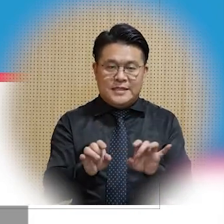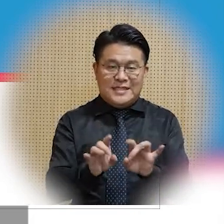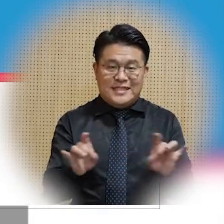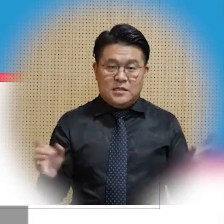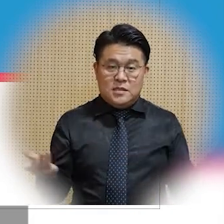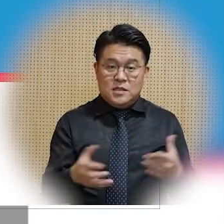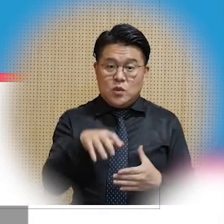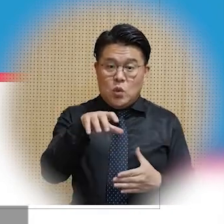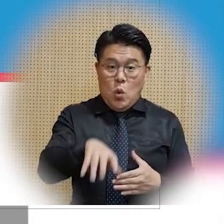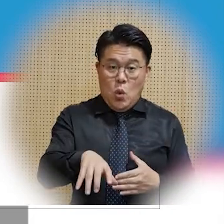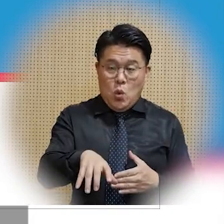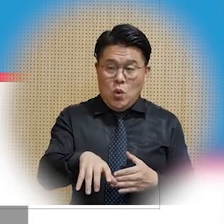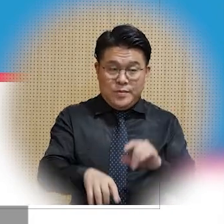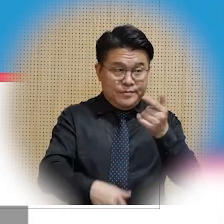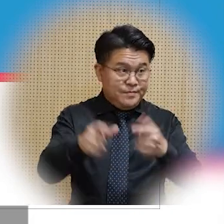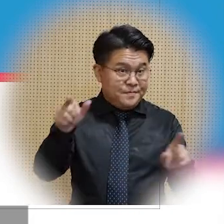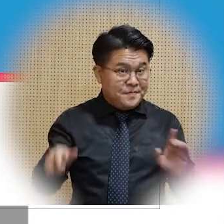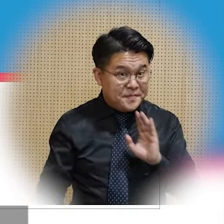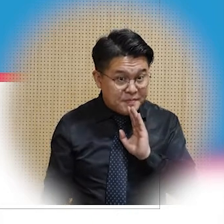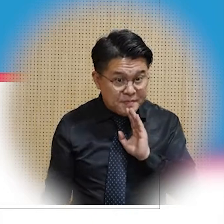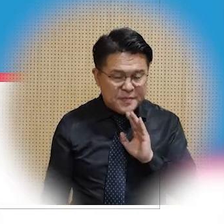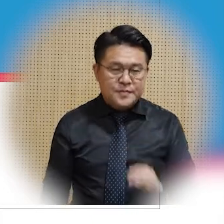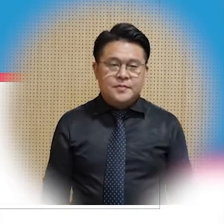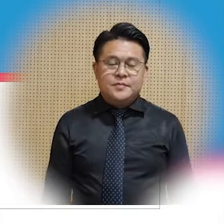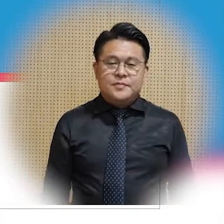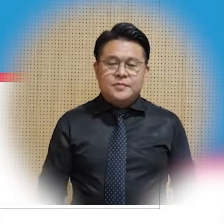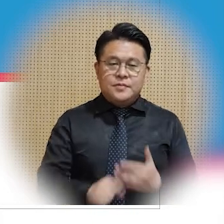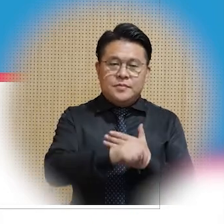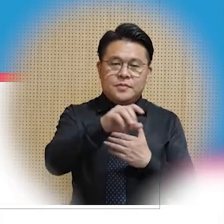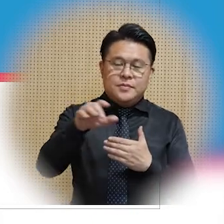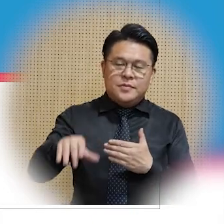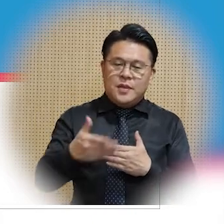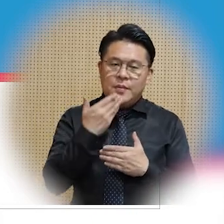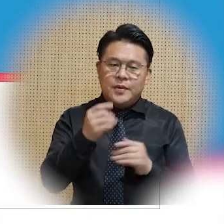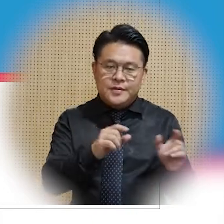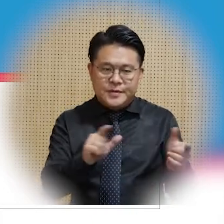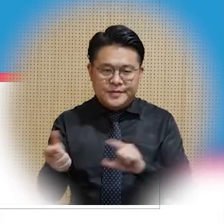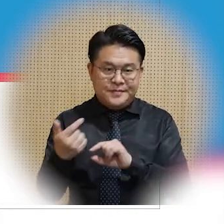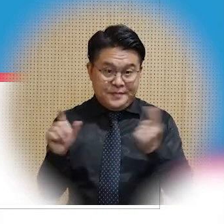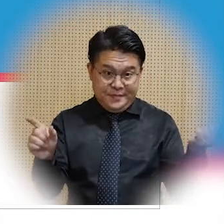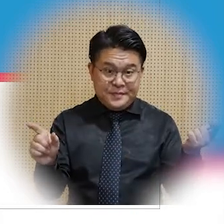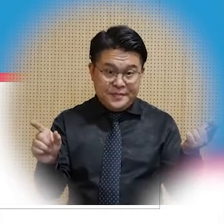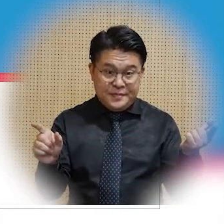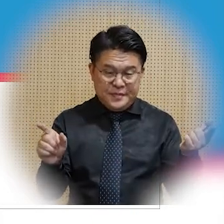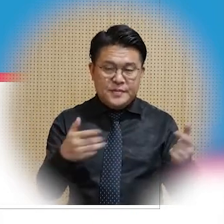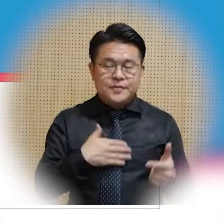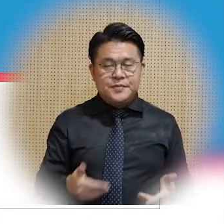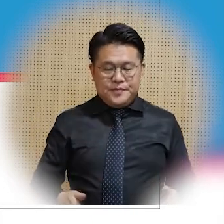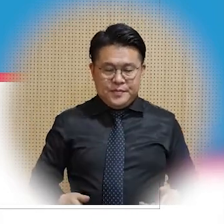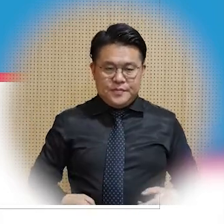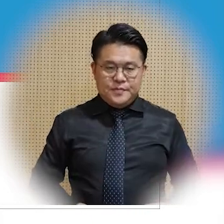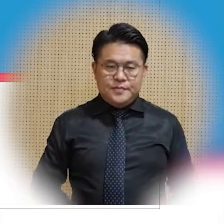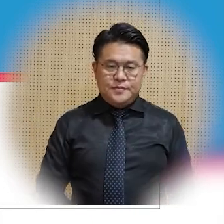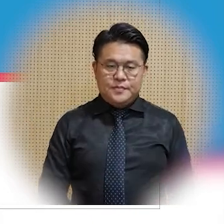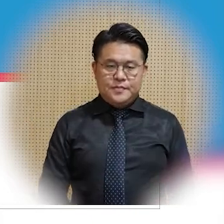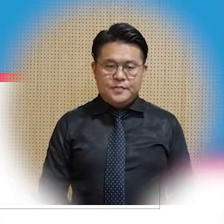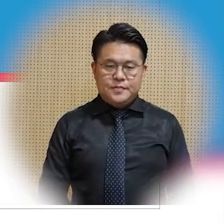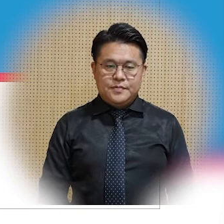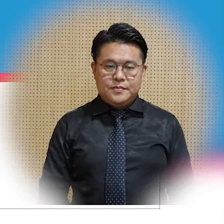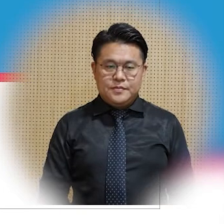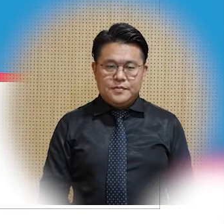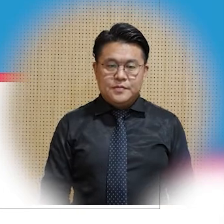지금 근무하고 계시는 지역이 다 상이하잖아요. 지역별로 할 수 있는 일들이 되게 상이하다라는 걸 먼저 알고 계셔야